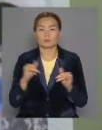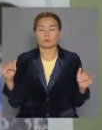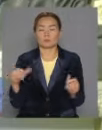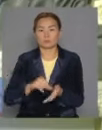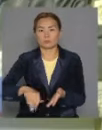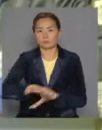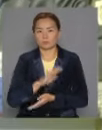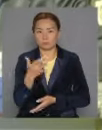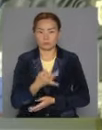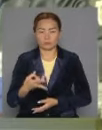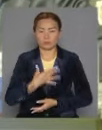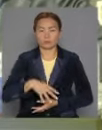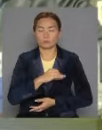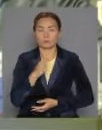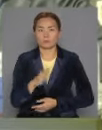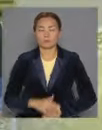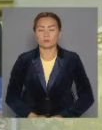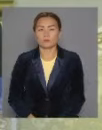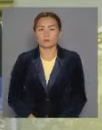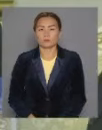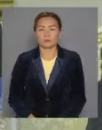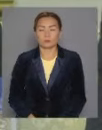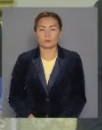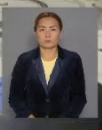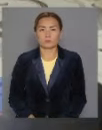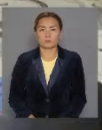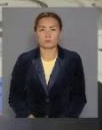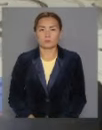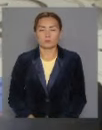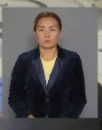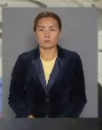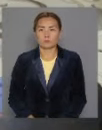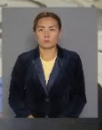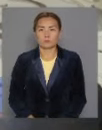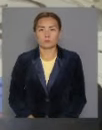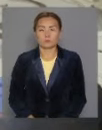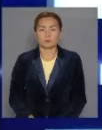среди участников республиканского уровня. Нужо ужасла для Кабуху Марафальшер Тулеген, телеканал Атырау.